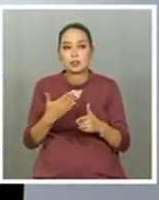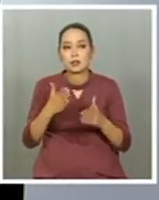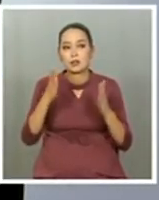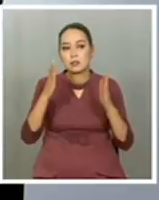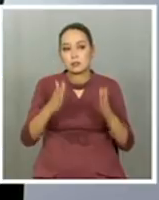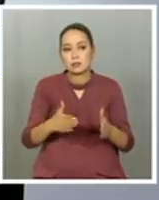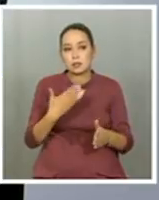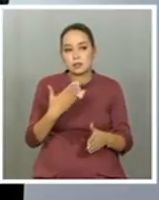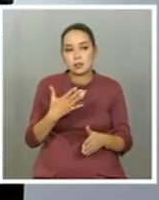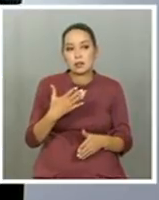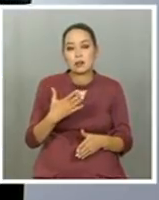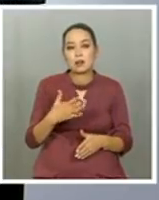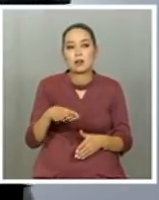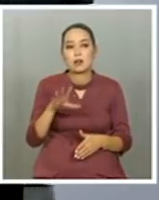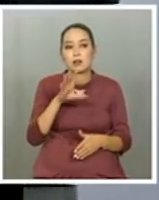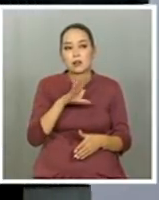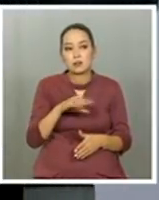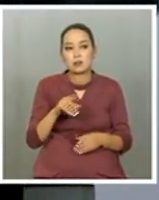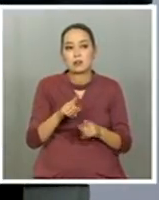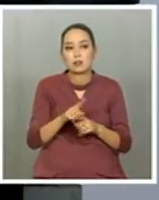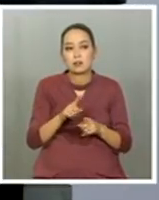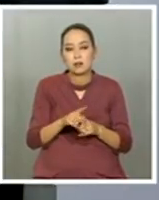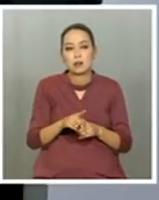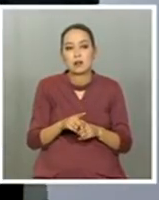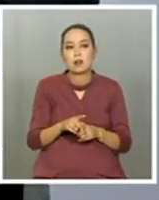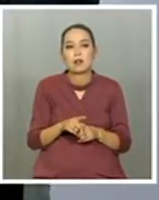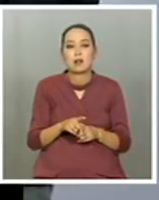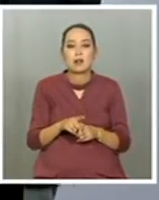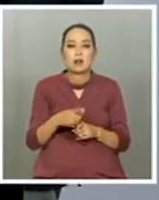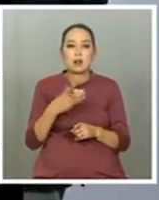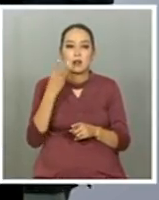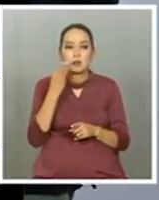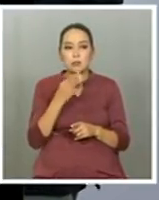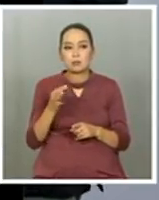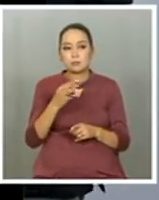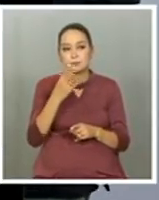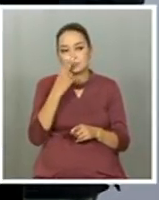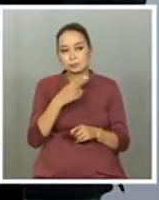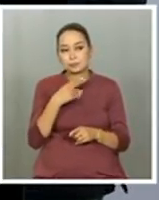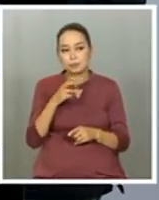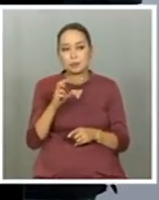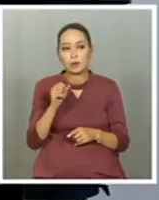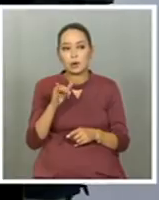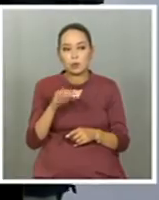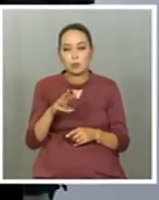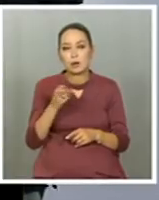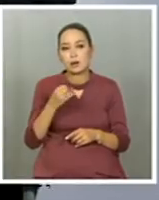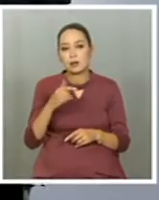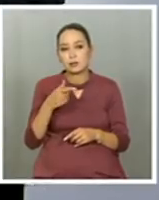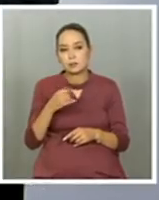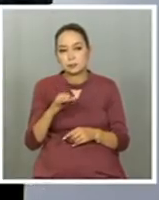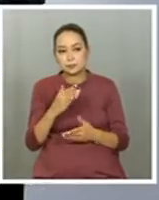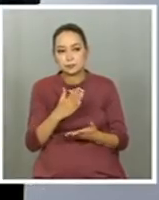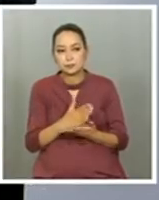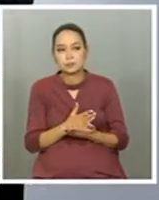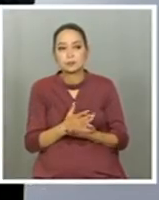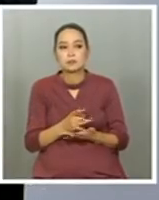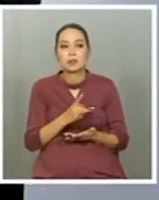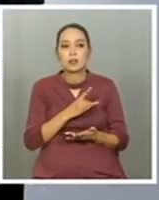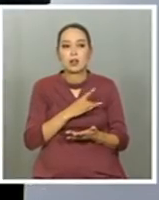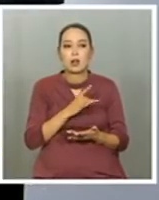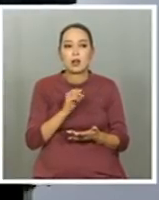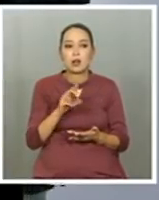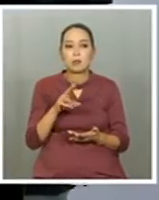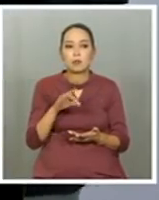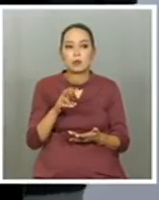адам қолымен салынған баум тоғайы бар, он алматылықтар роща баумы деп атап жатады. Немесе Ақмол облысында Дулығай